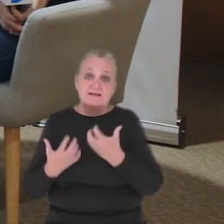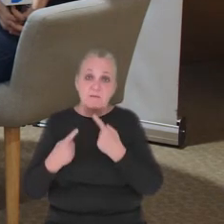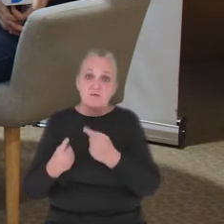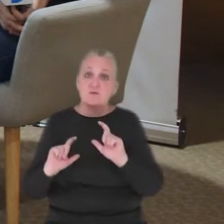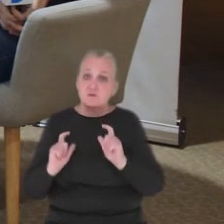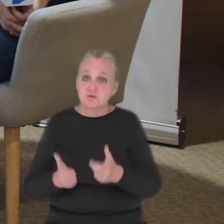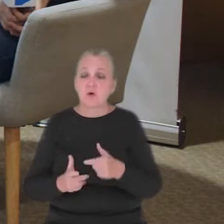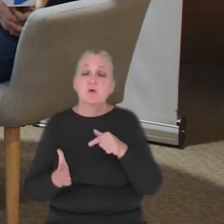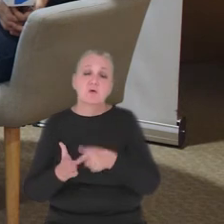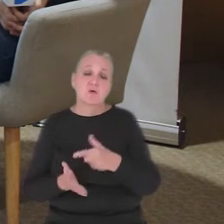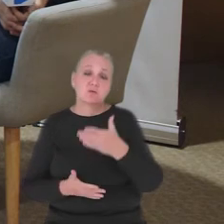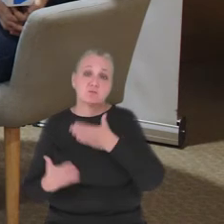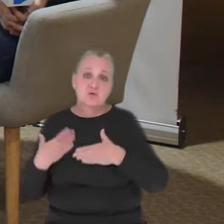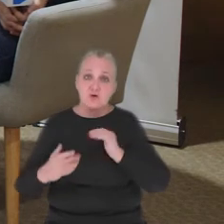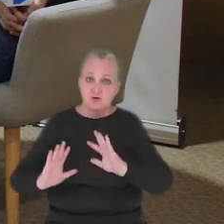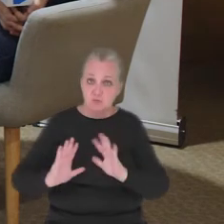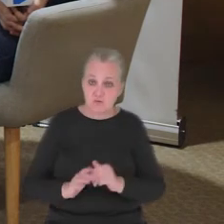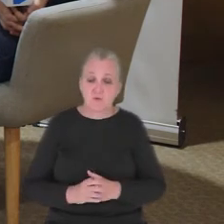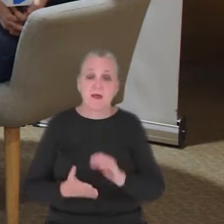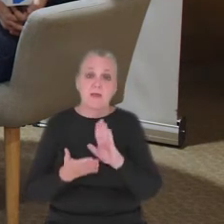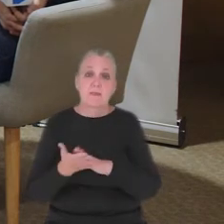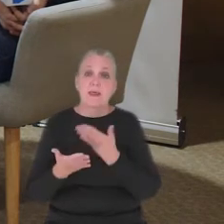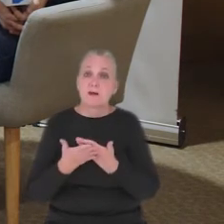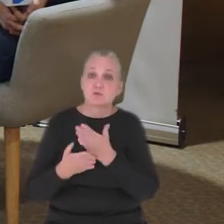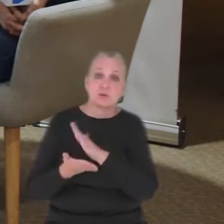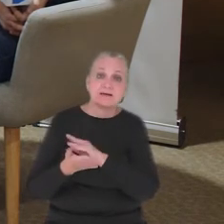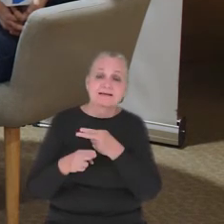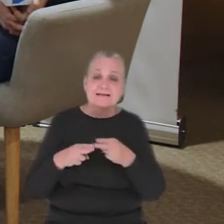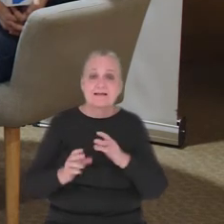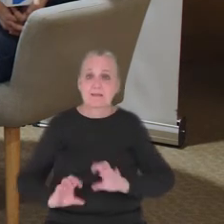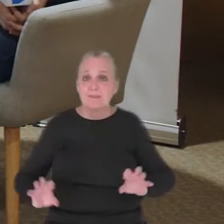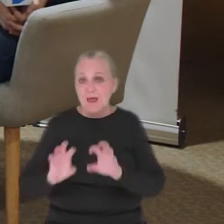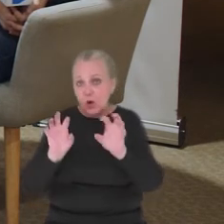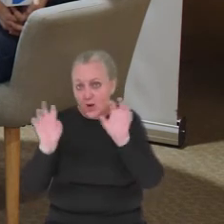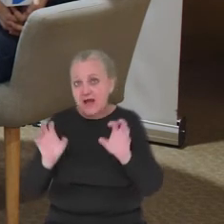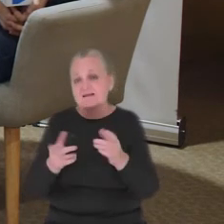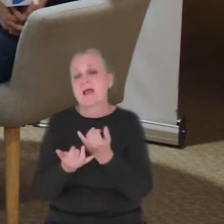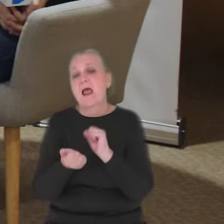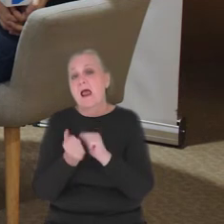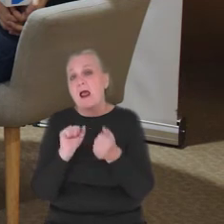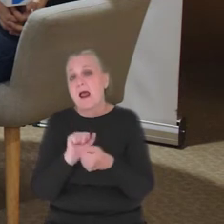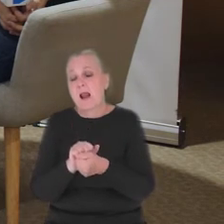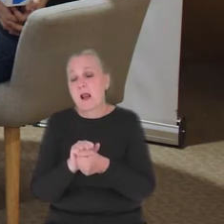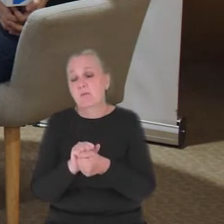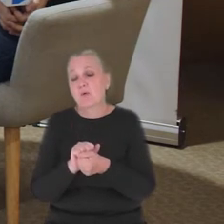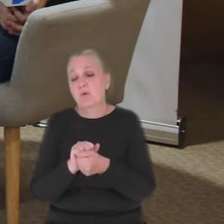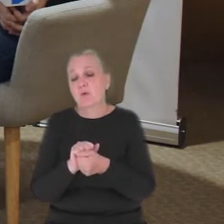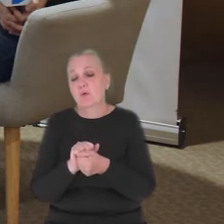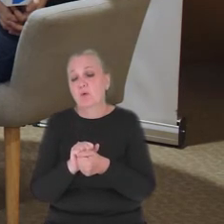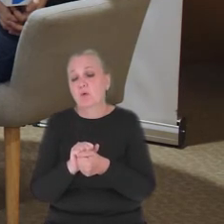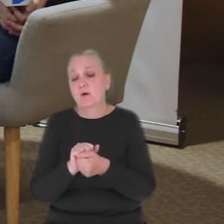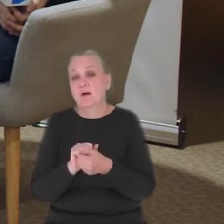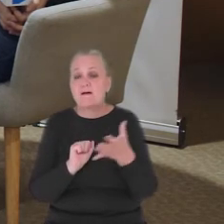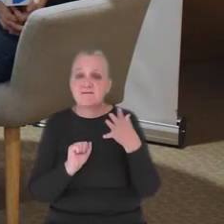przyjemna forma, na przykład czysto dekoracyjna, czy właśnie taka